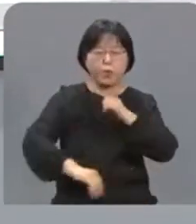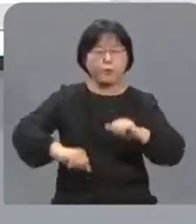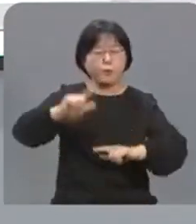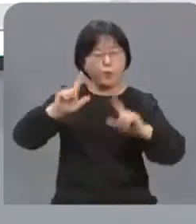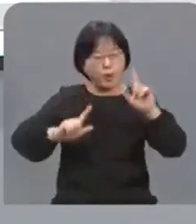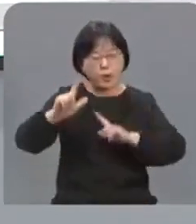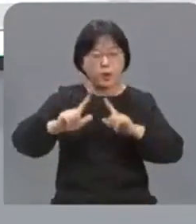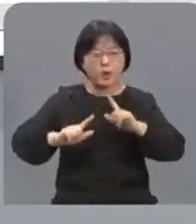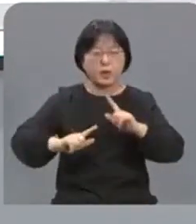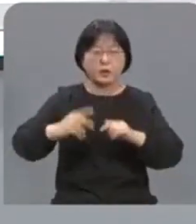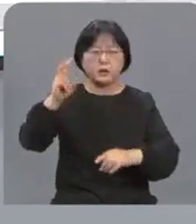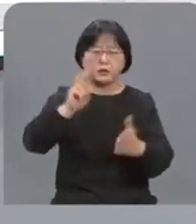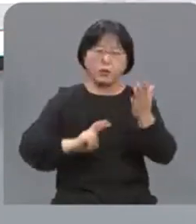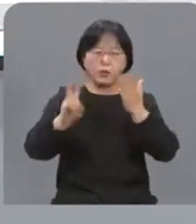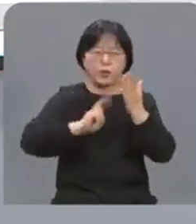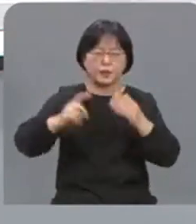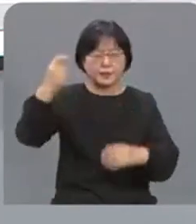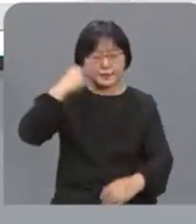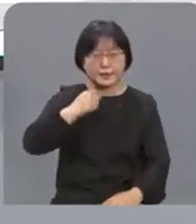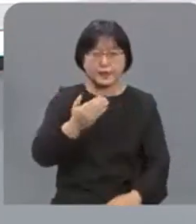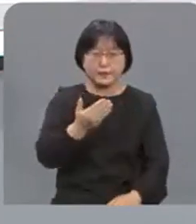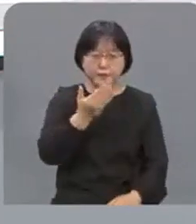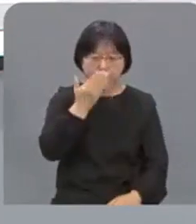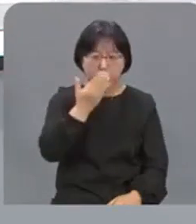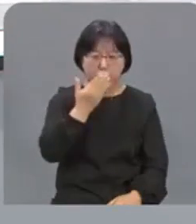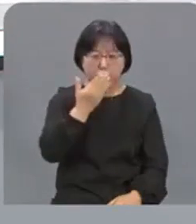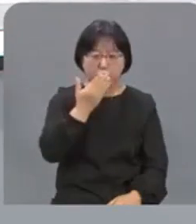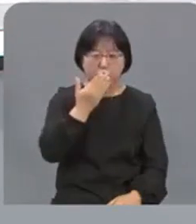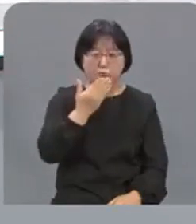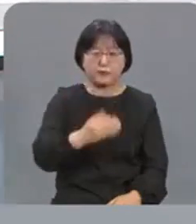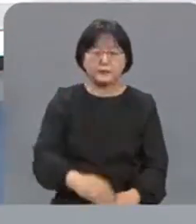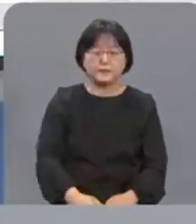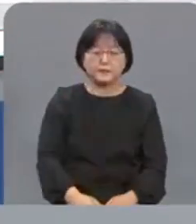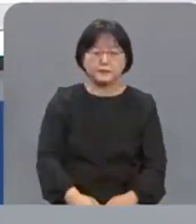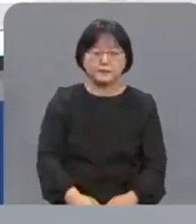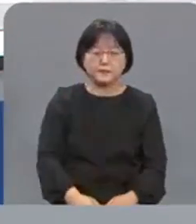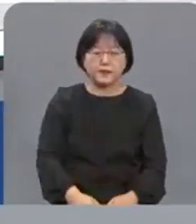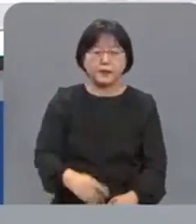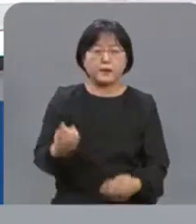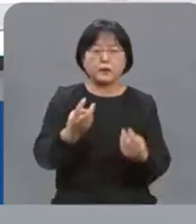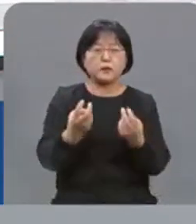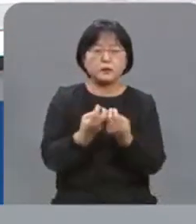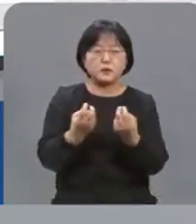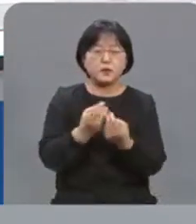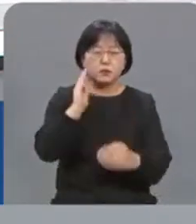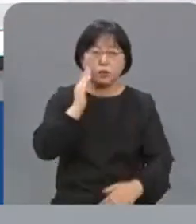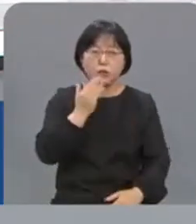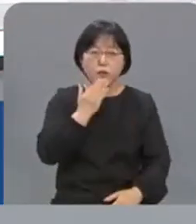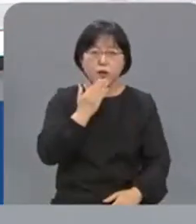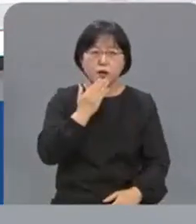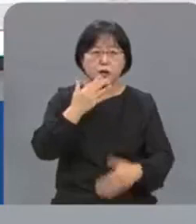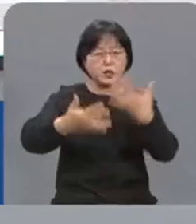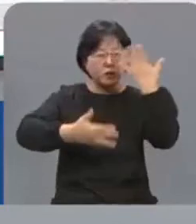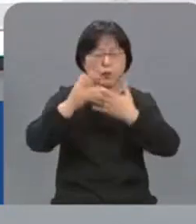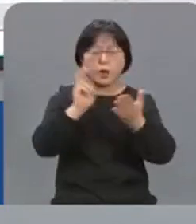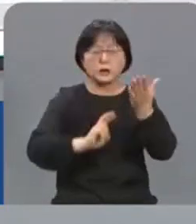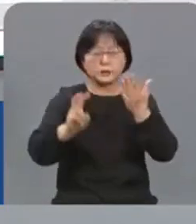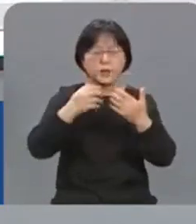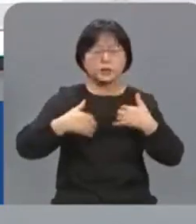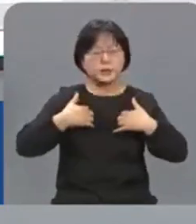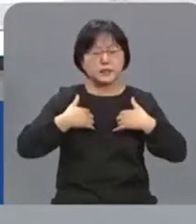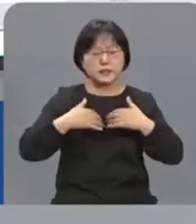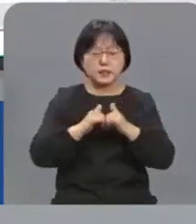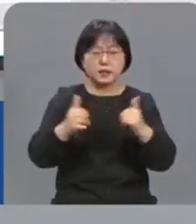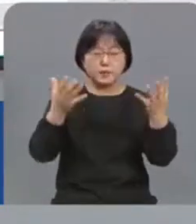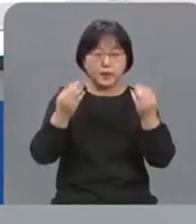몸동작을 보면 너무 리듬감이 몸동작 하나만으로 봐도 나올 수 있어요. 또 어떻습니까? 농민분들은 이렇게 영화나 음악을 즐기시는 분들